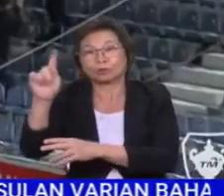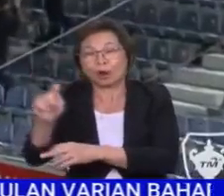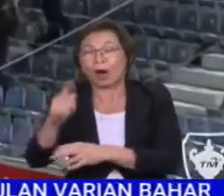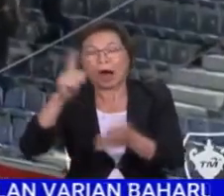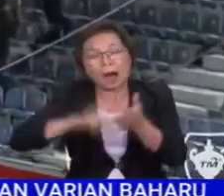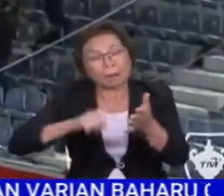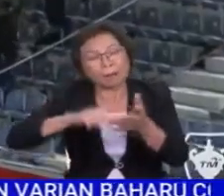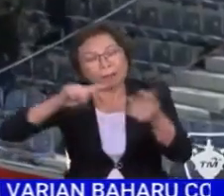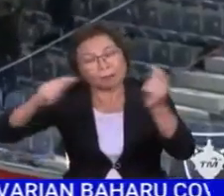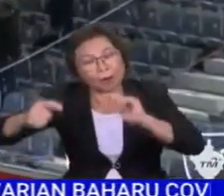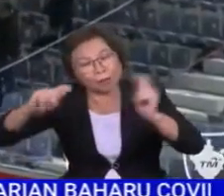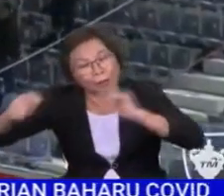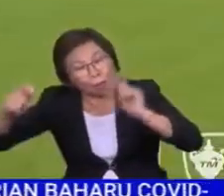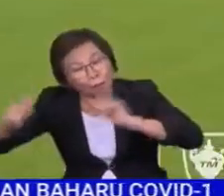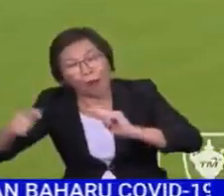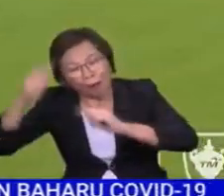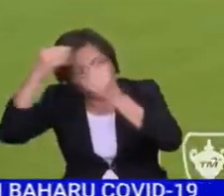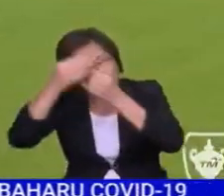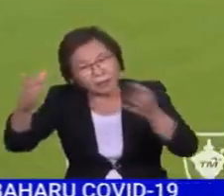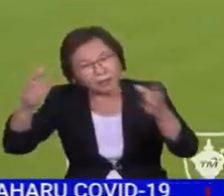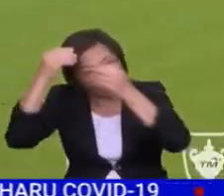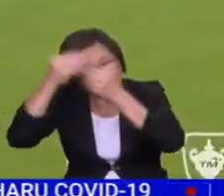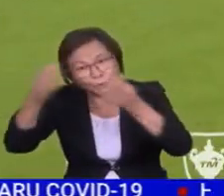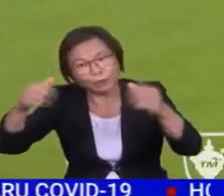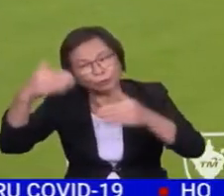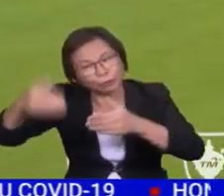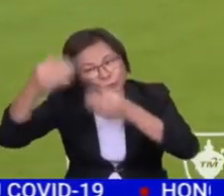akan diberitahu dari semester ke semester